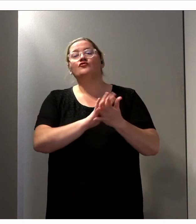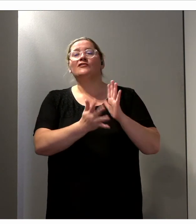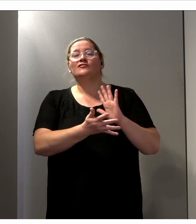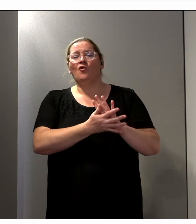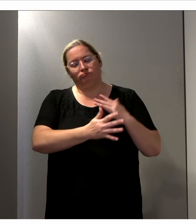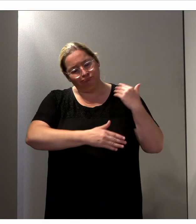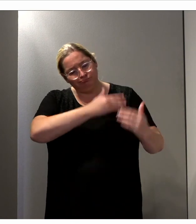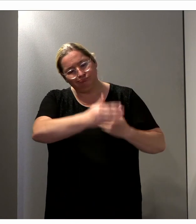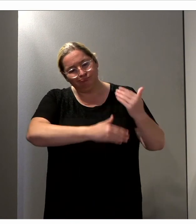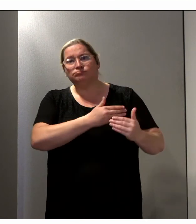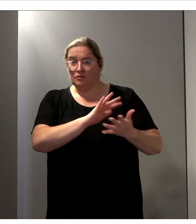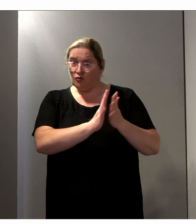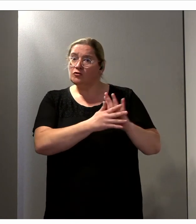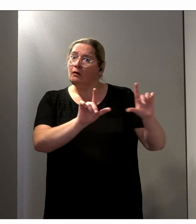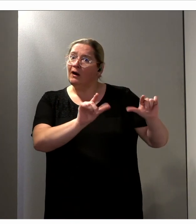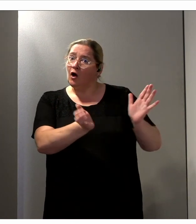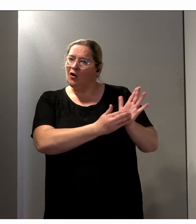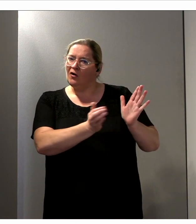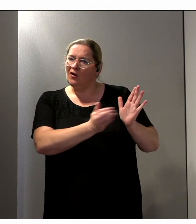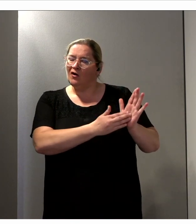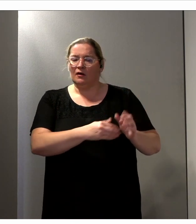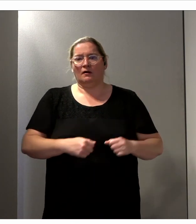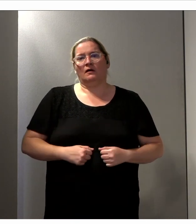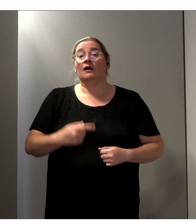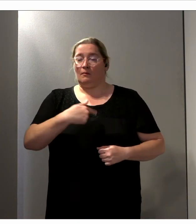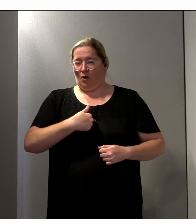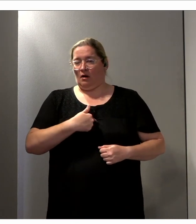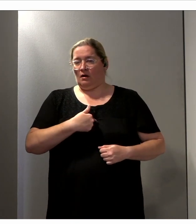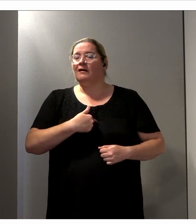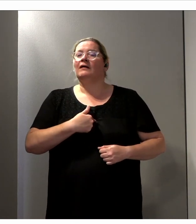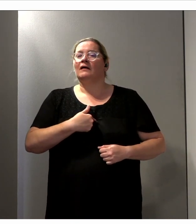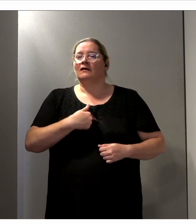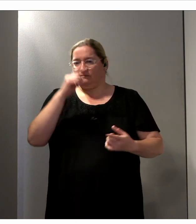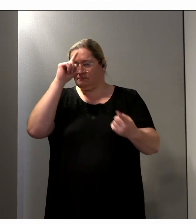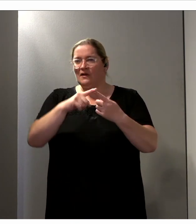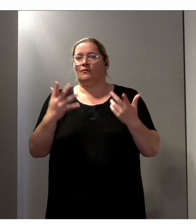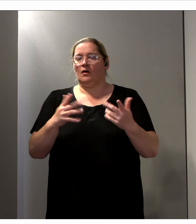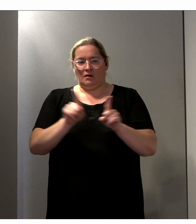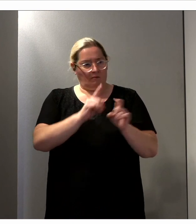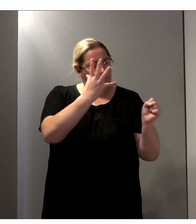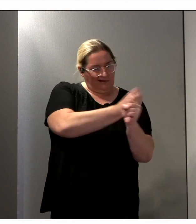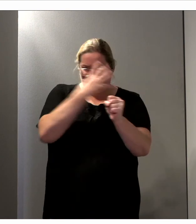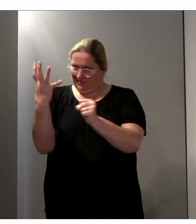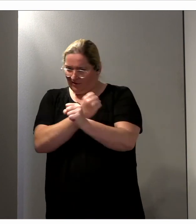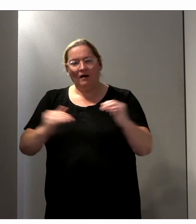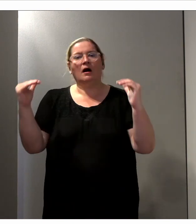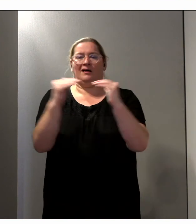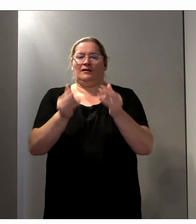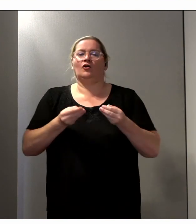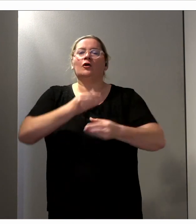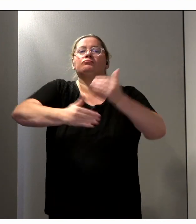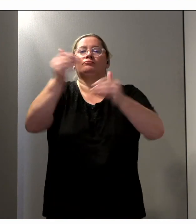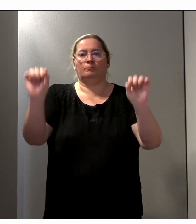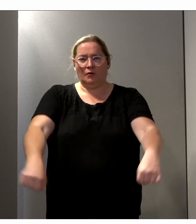l'association, qui existe toujours, c'est l'esprit du win-win. Parce que, en fait, ce qu'on a décrit